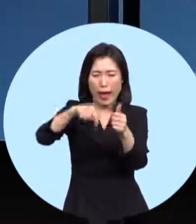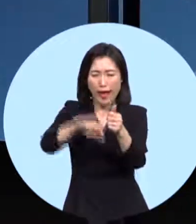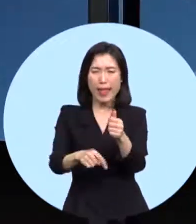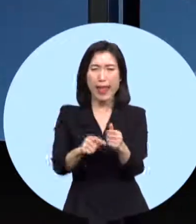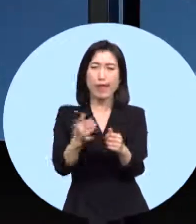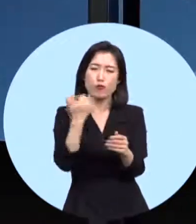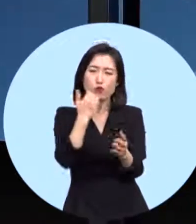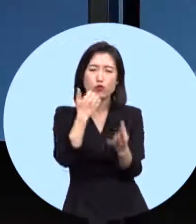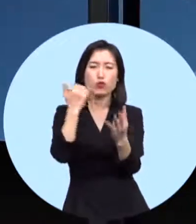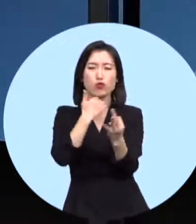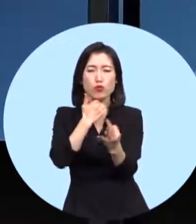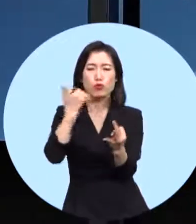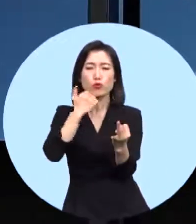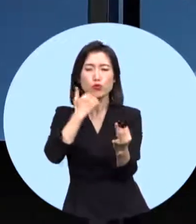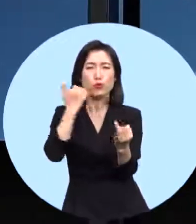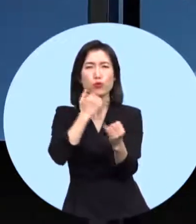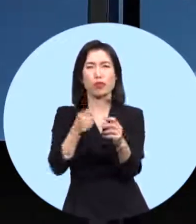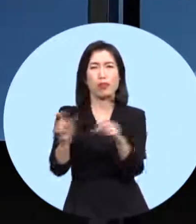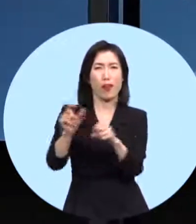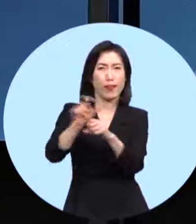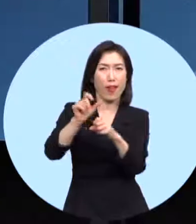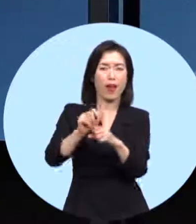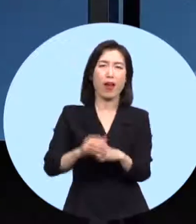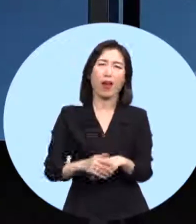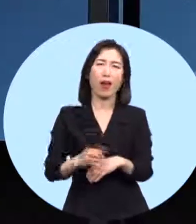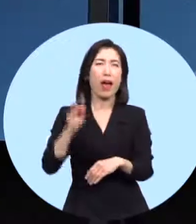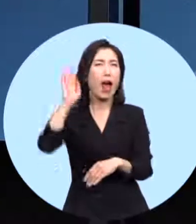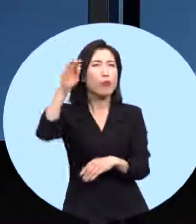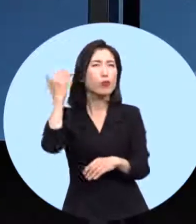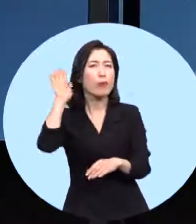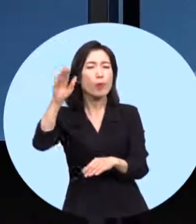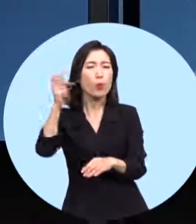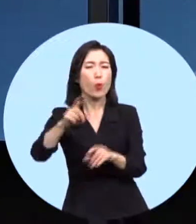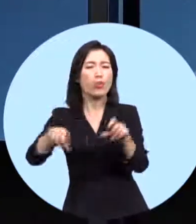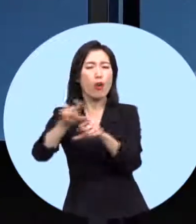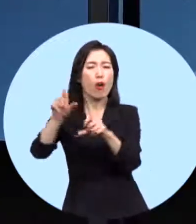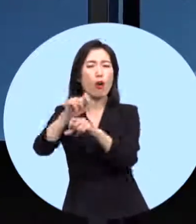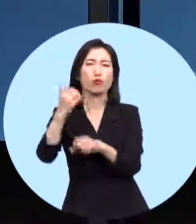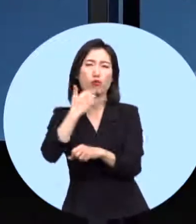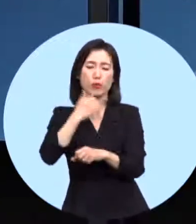있습니다. 앞으로 추가될 대상을 상상해 보면